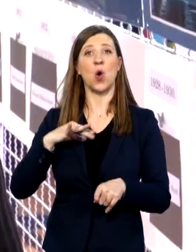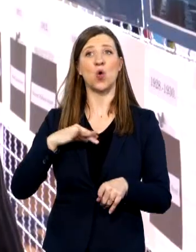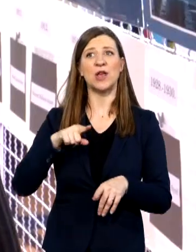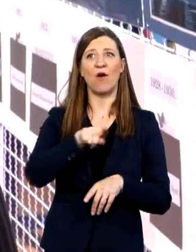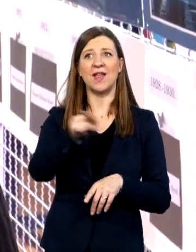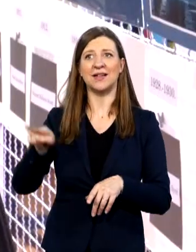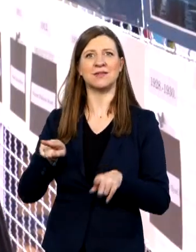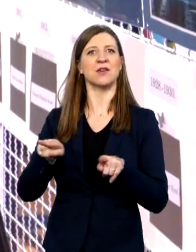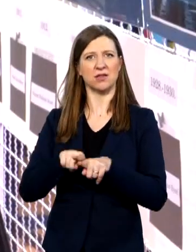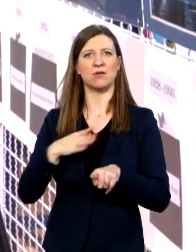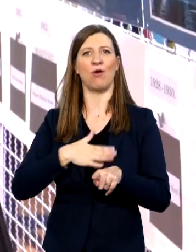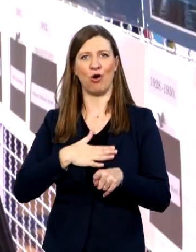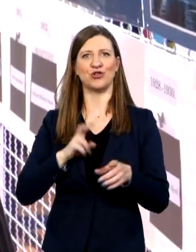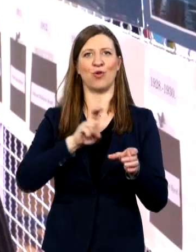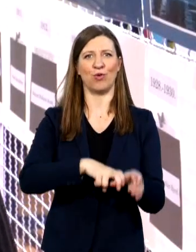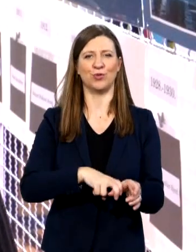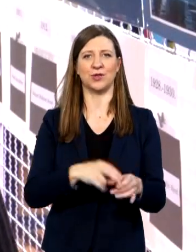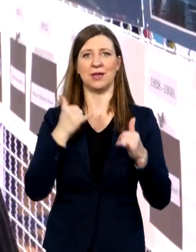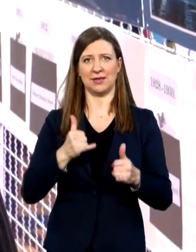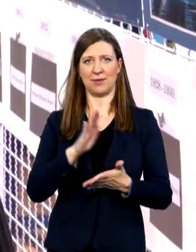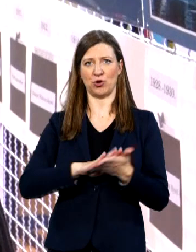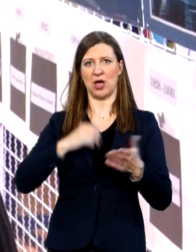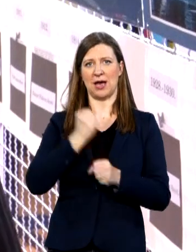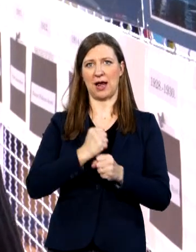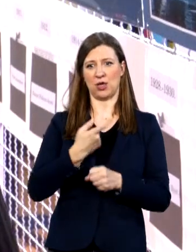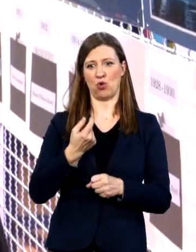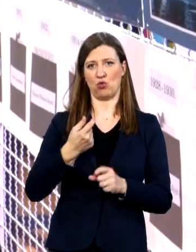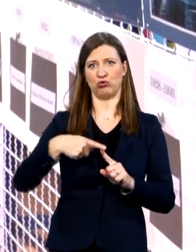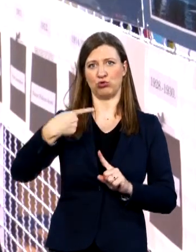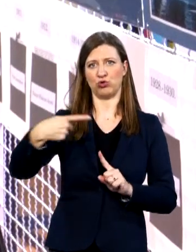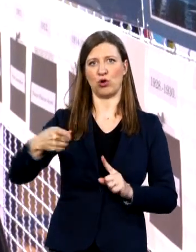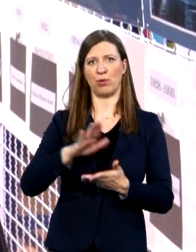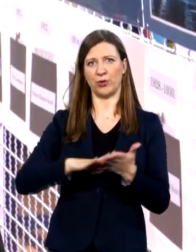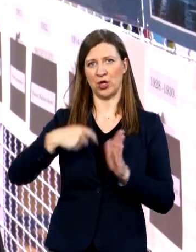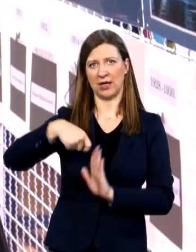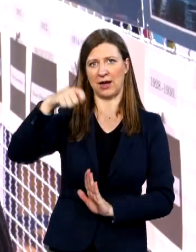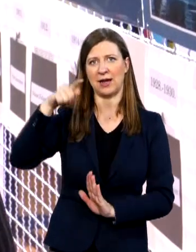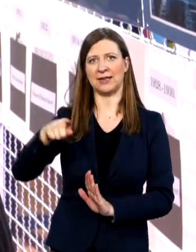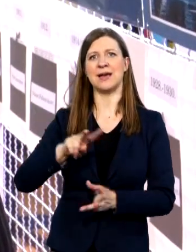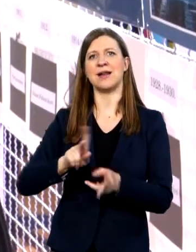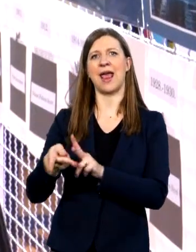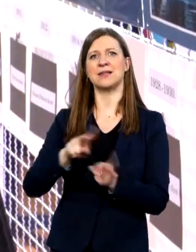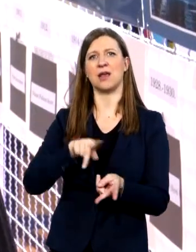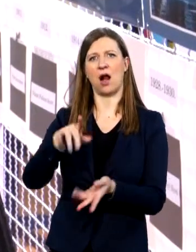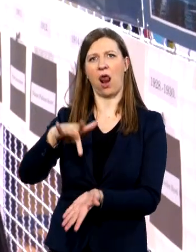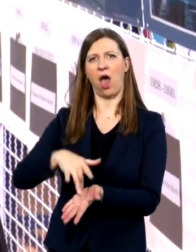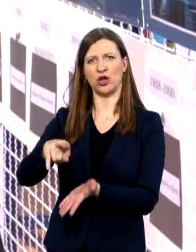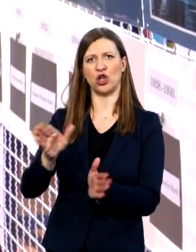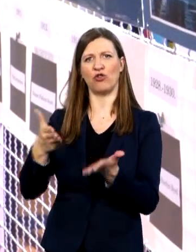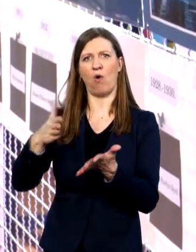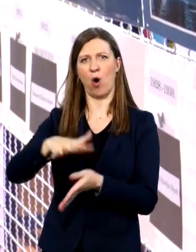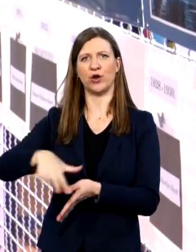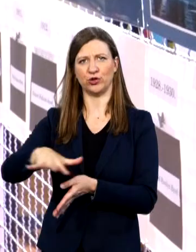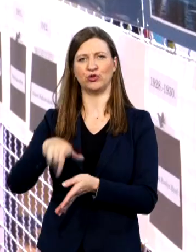sugrađani. Evo, radi se i reciklažno dvorište uskoro u našem gradu, tako da, evo,